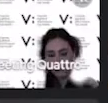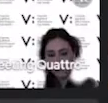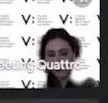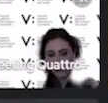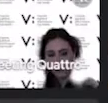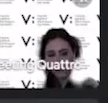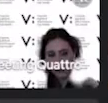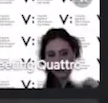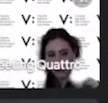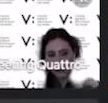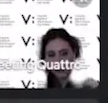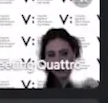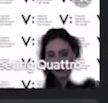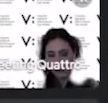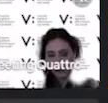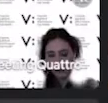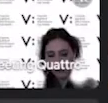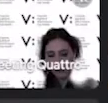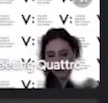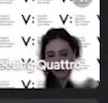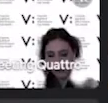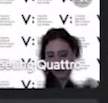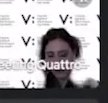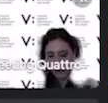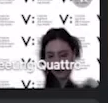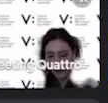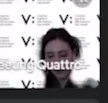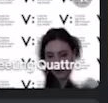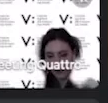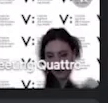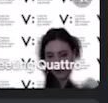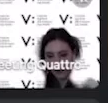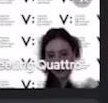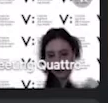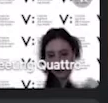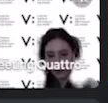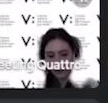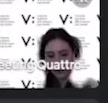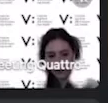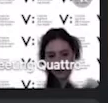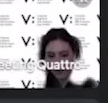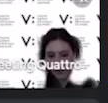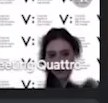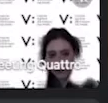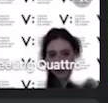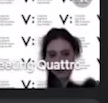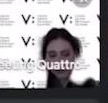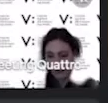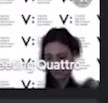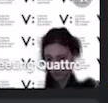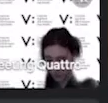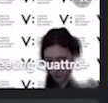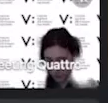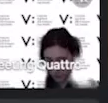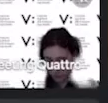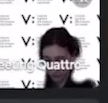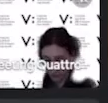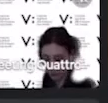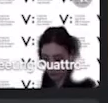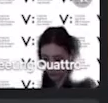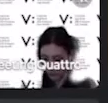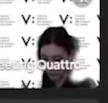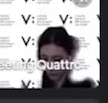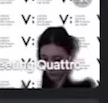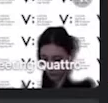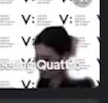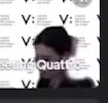che specialmente in giurisprudenza è molto importante, avere un linguaggio eloquente,